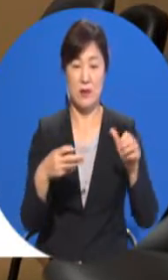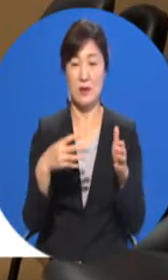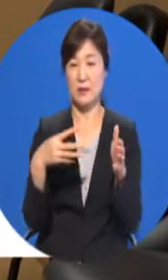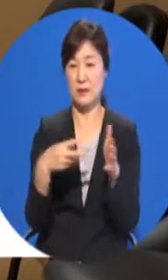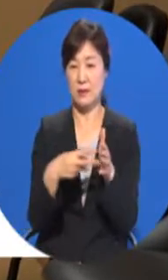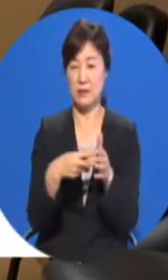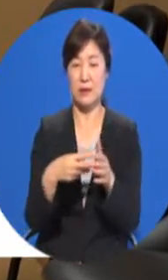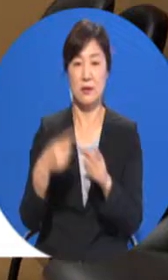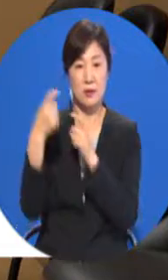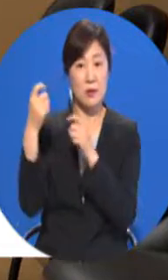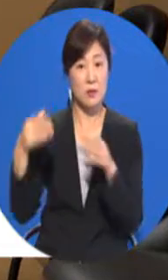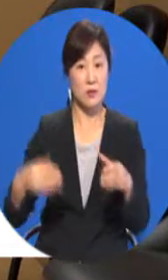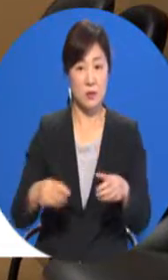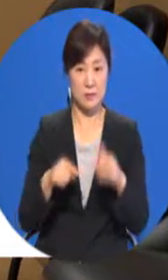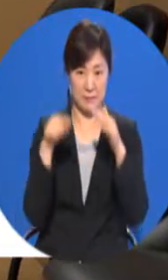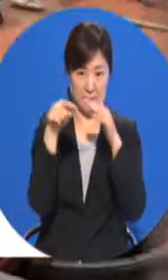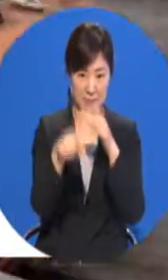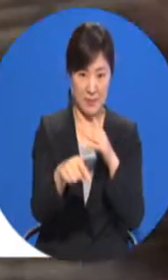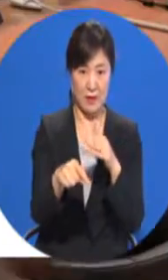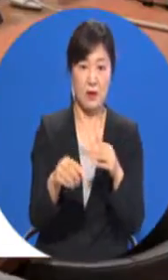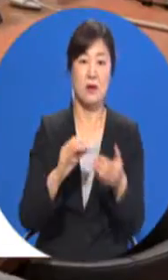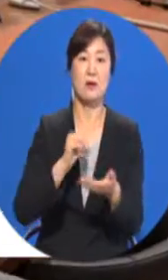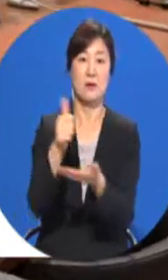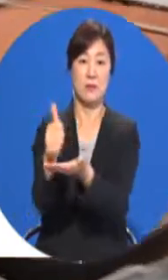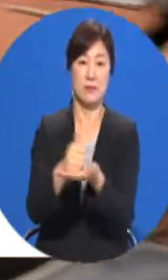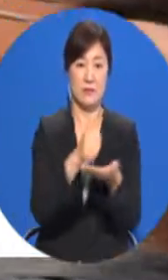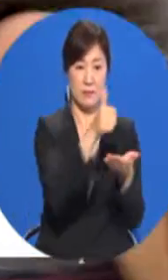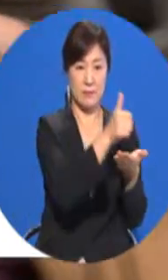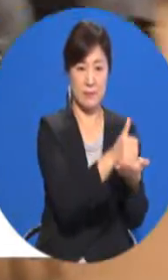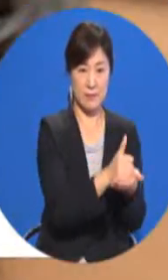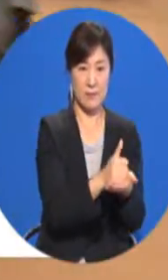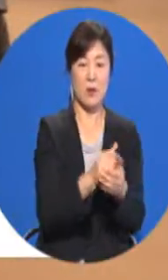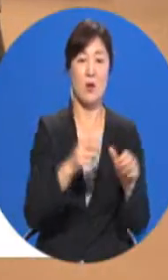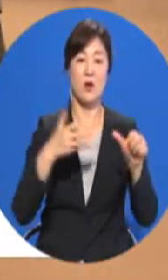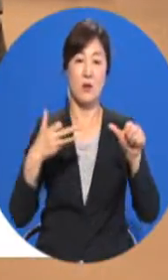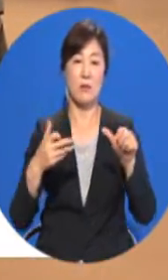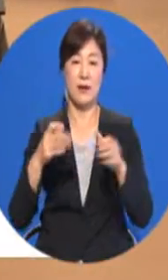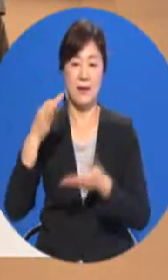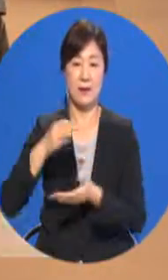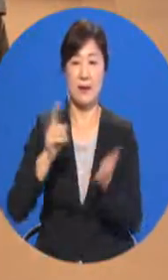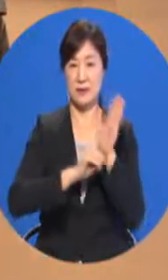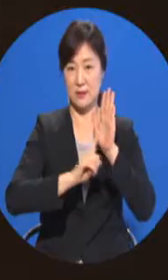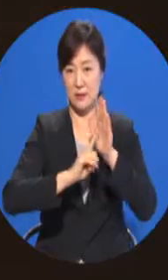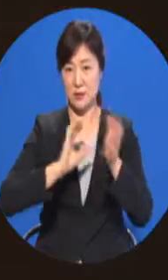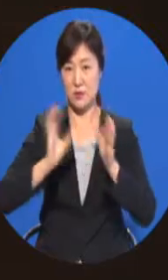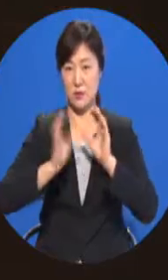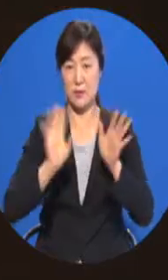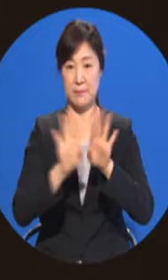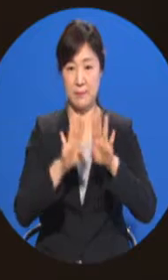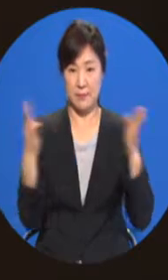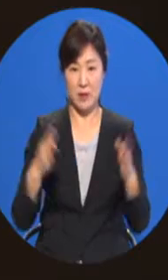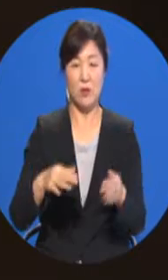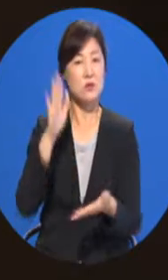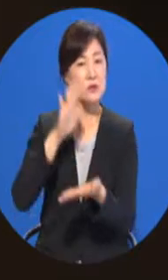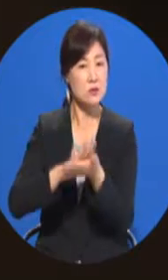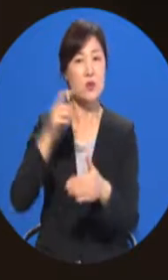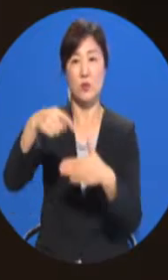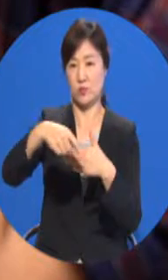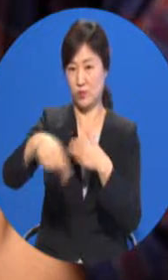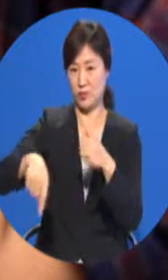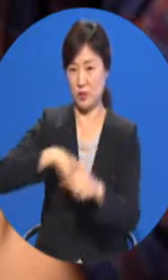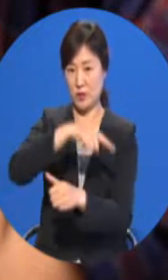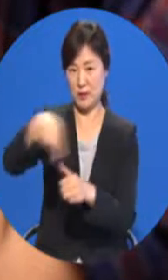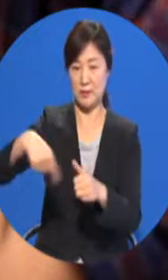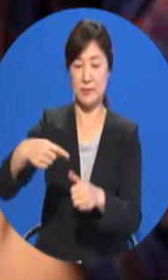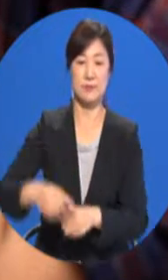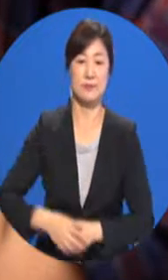23일 세계 인권단체들을 초청해 5.18의 가치를 알리는 토론회를 열었습니다. 열기는 뜨거웠습니다. And